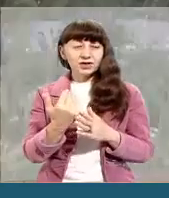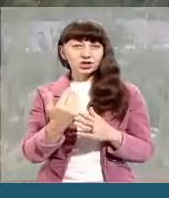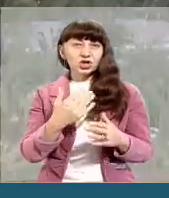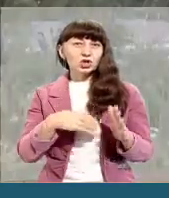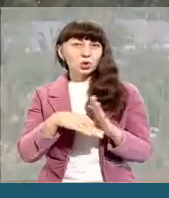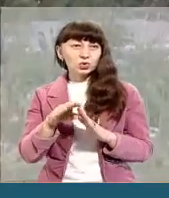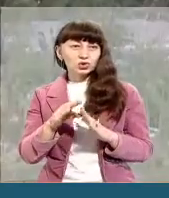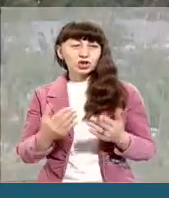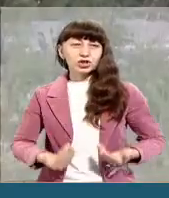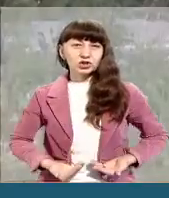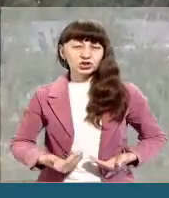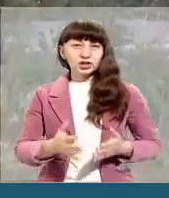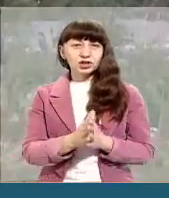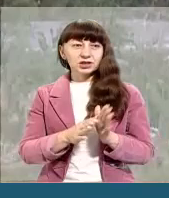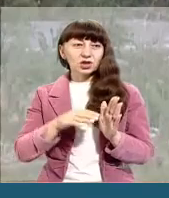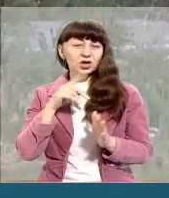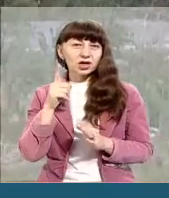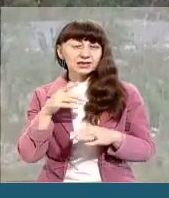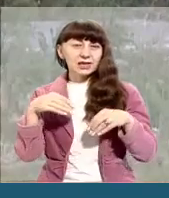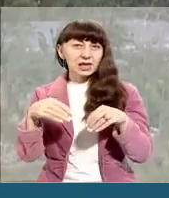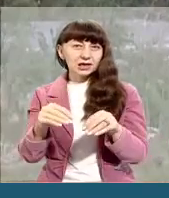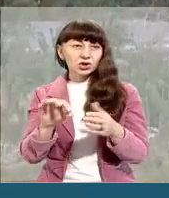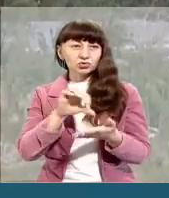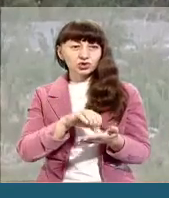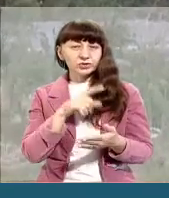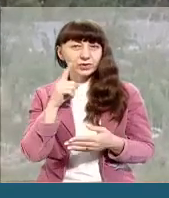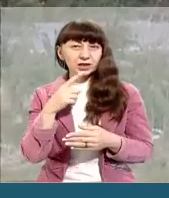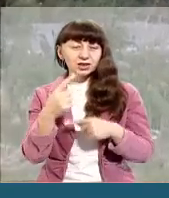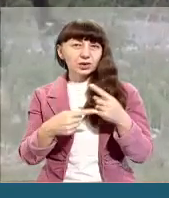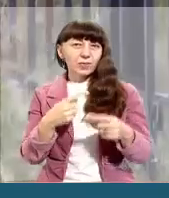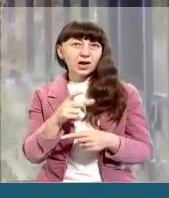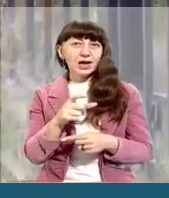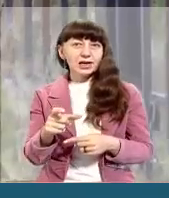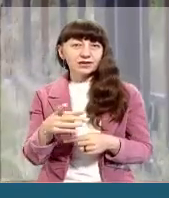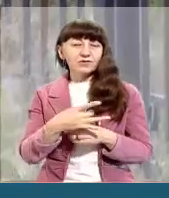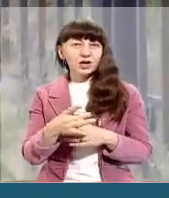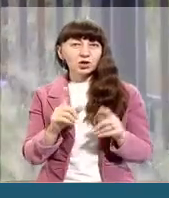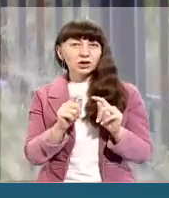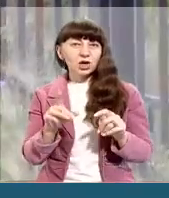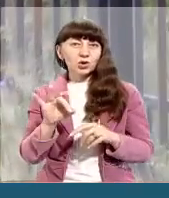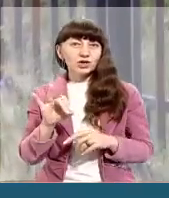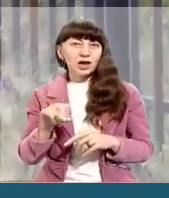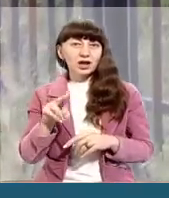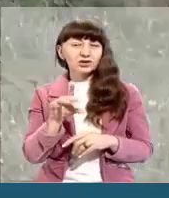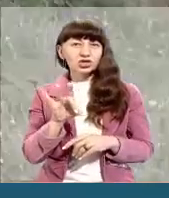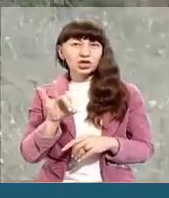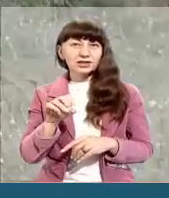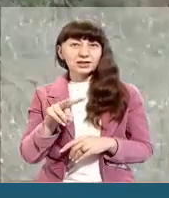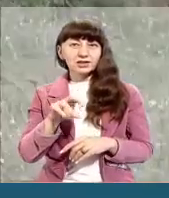сел, благоустройства и озеленения активное участие принимает молодое поколение. В районах созданы отряды